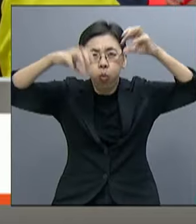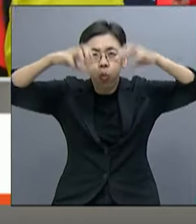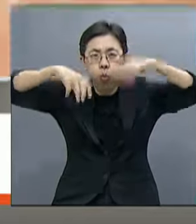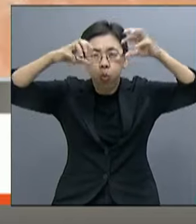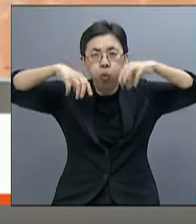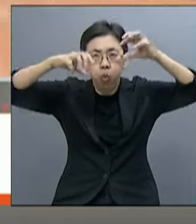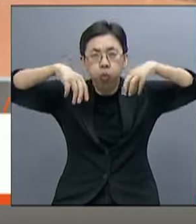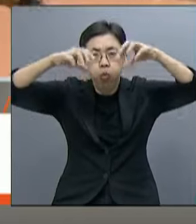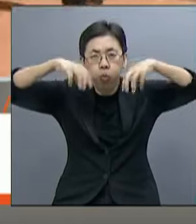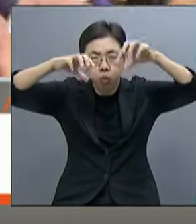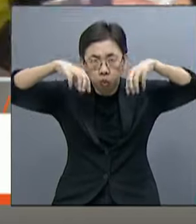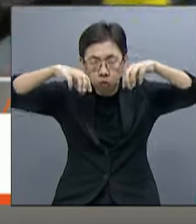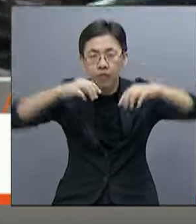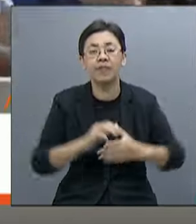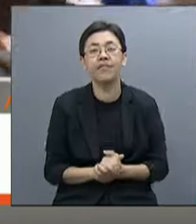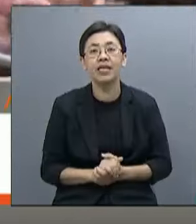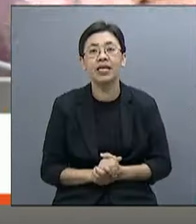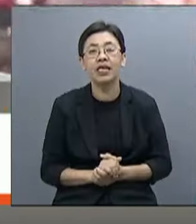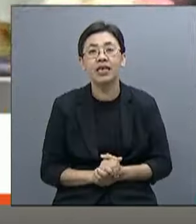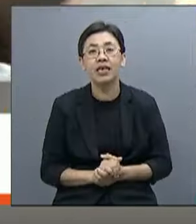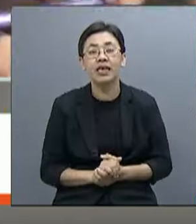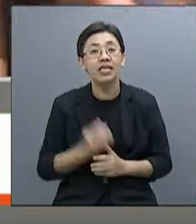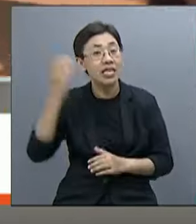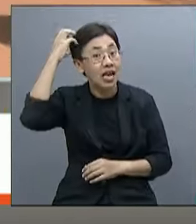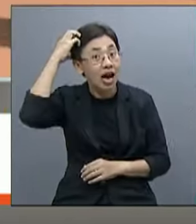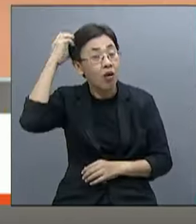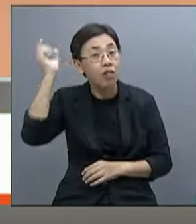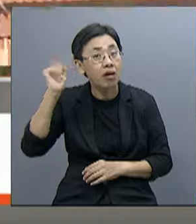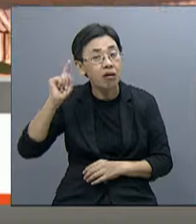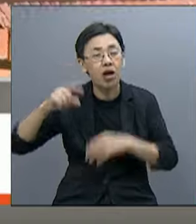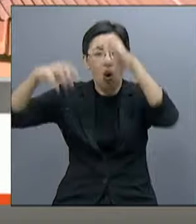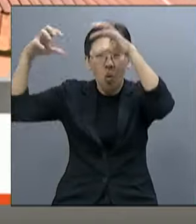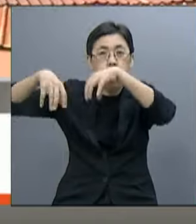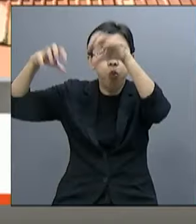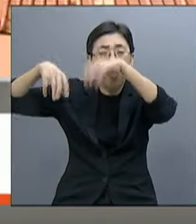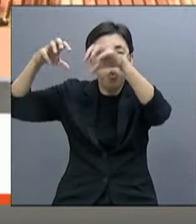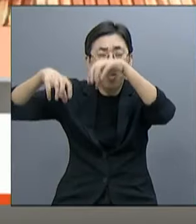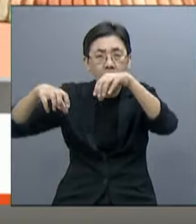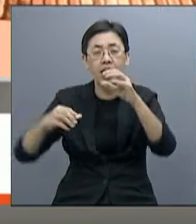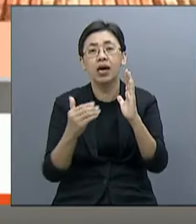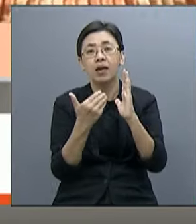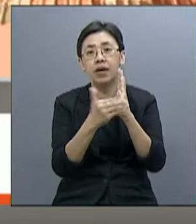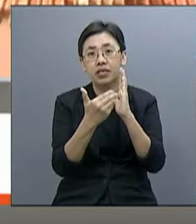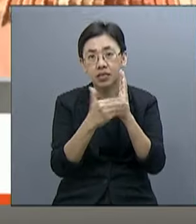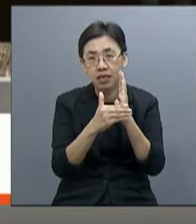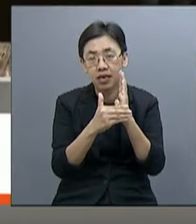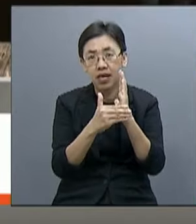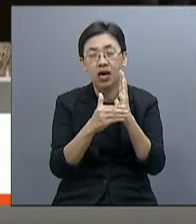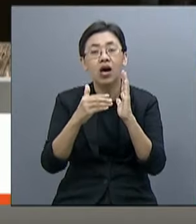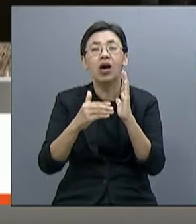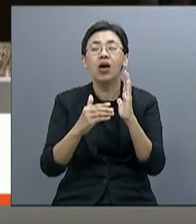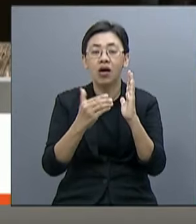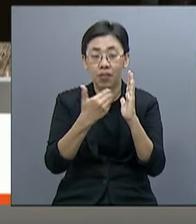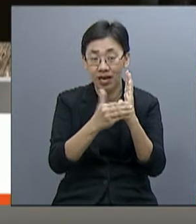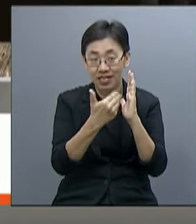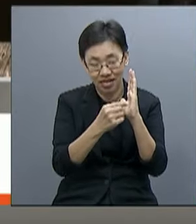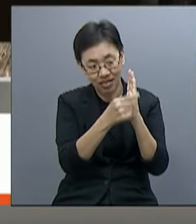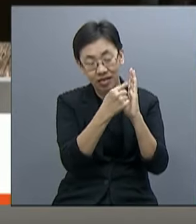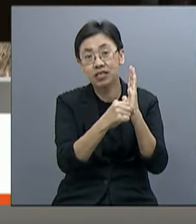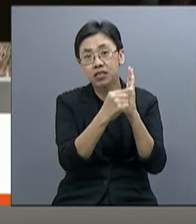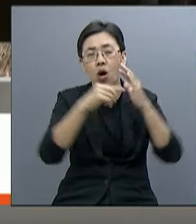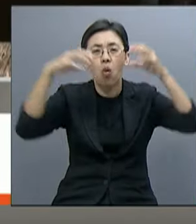แล้วส่วนที่พาดผ่านในลาวก็ทำให้มีฝนทำให้ภาคตะวันออกเฉียงเหนือภาคอีสานของเราภาคอีสานตอนบนนะครับมีฝนต